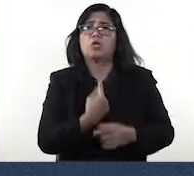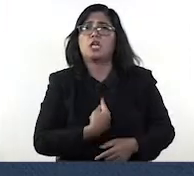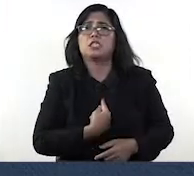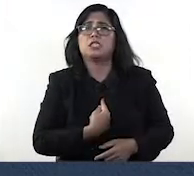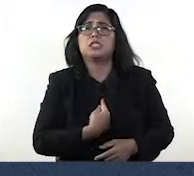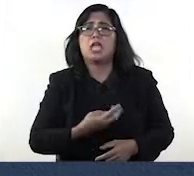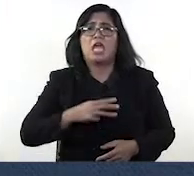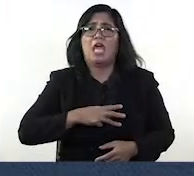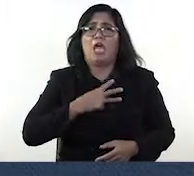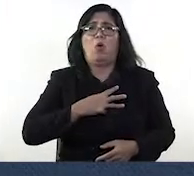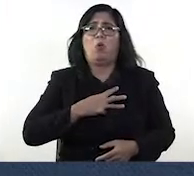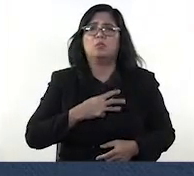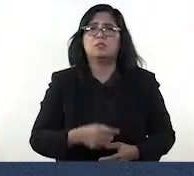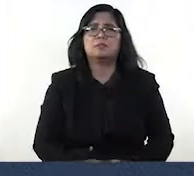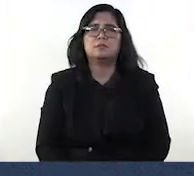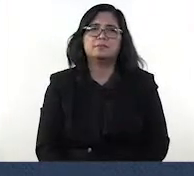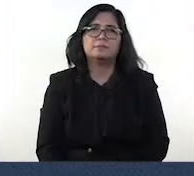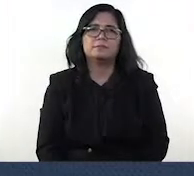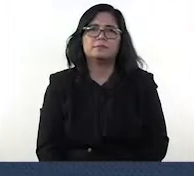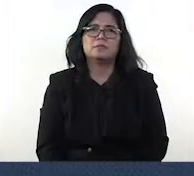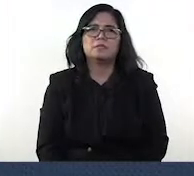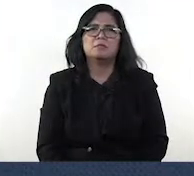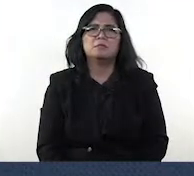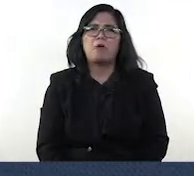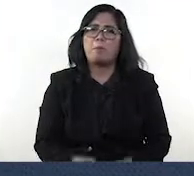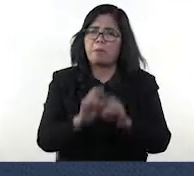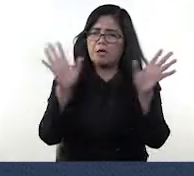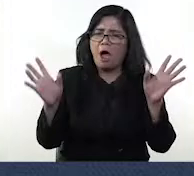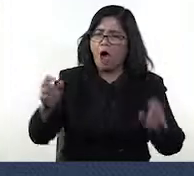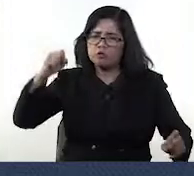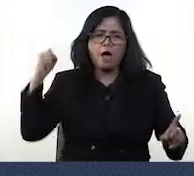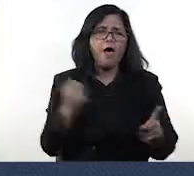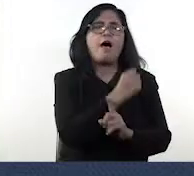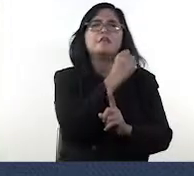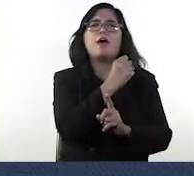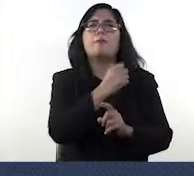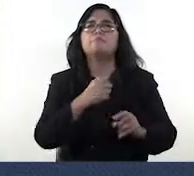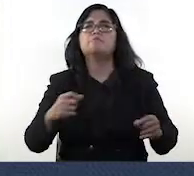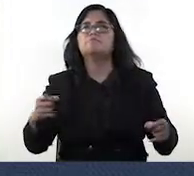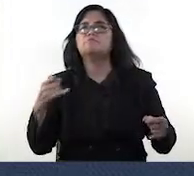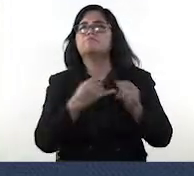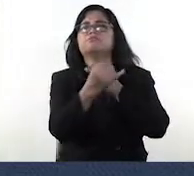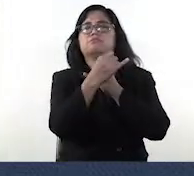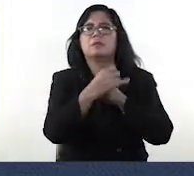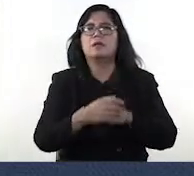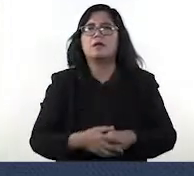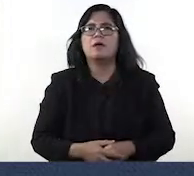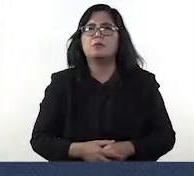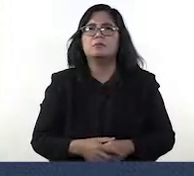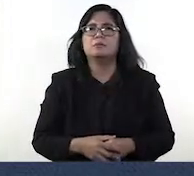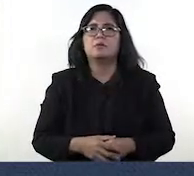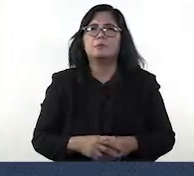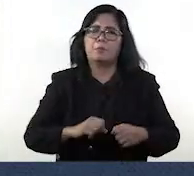pikiran hanya diri sendiri egois maunya berbeda sama dia harfiah hantam harusnya Serang harus dia sikat